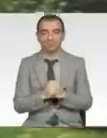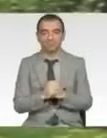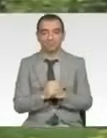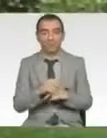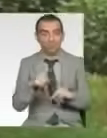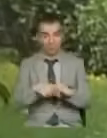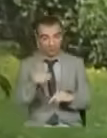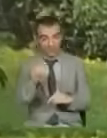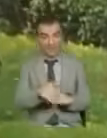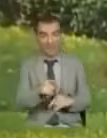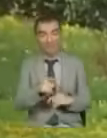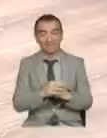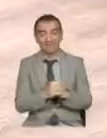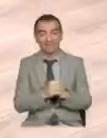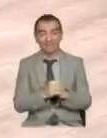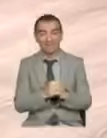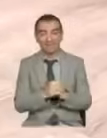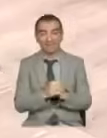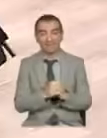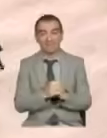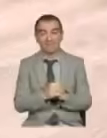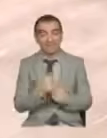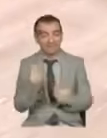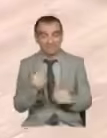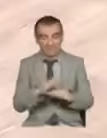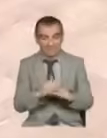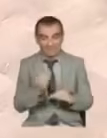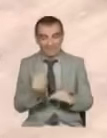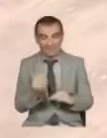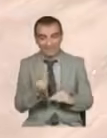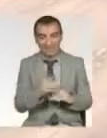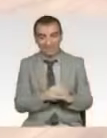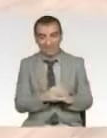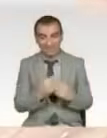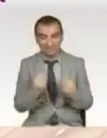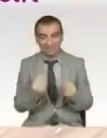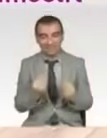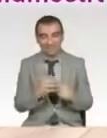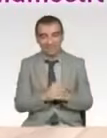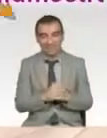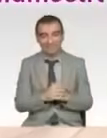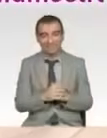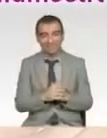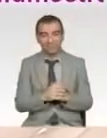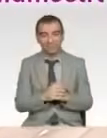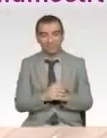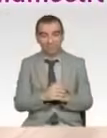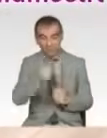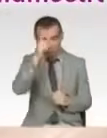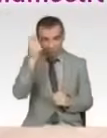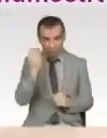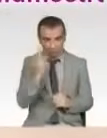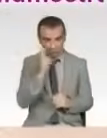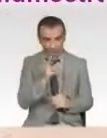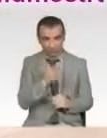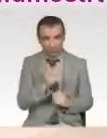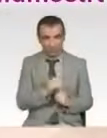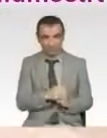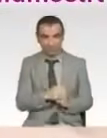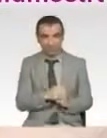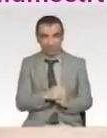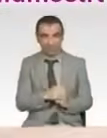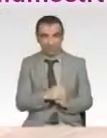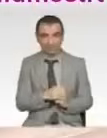Hoş geldin evet. Abdülkerim. Nasılsın? Teşekkür ederim. Siz nasılsınız? Hoş geldiniz. Merhabalar. Bak Türkçesi ne kadar güzel, gördün mü? Evet.